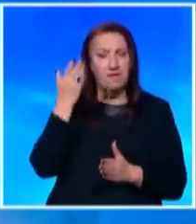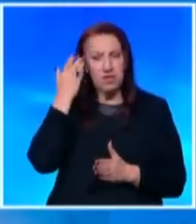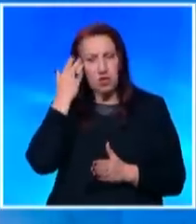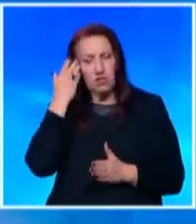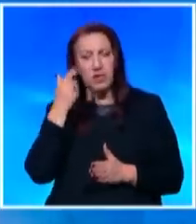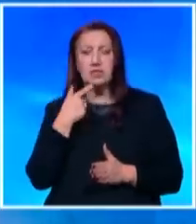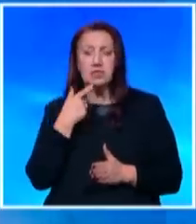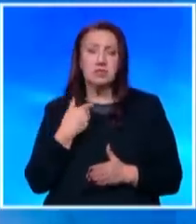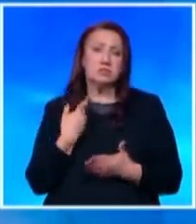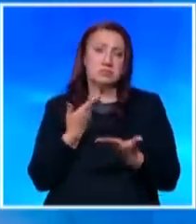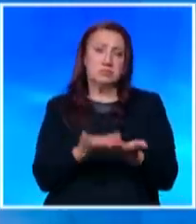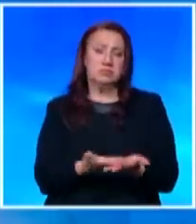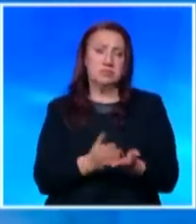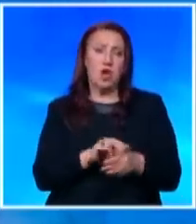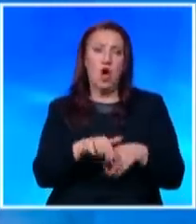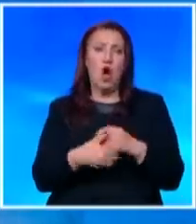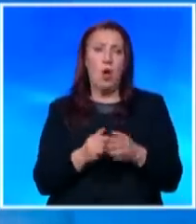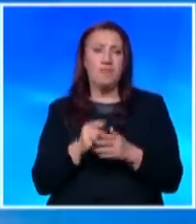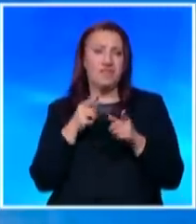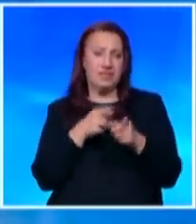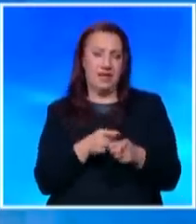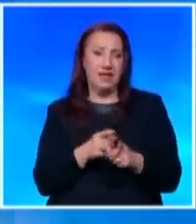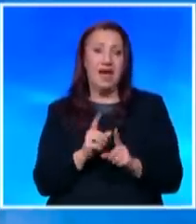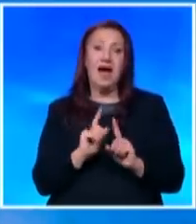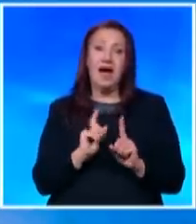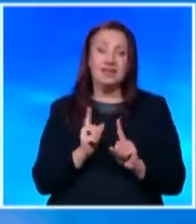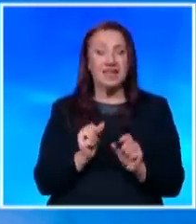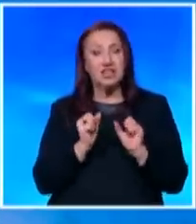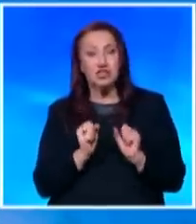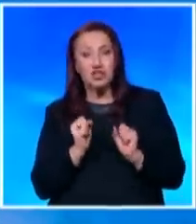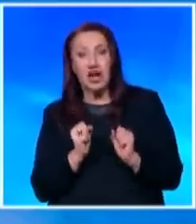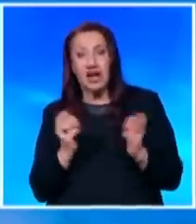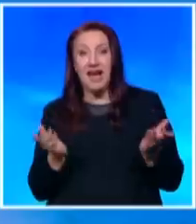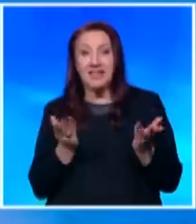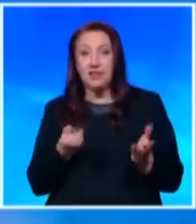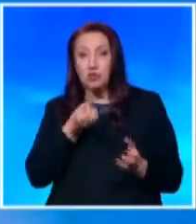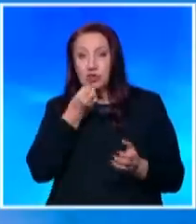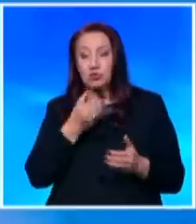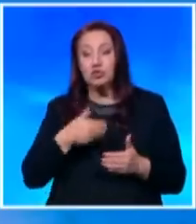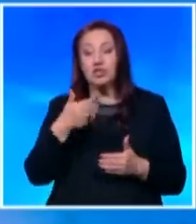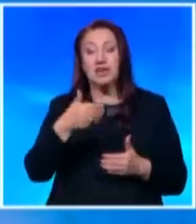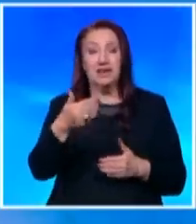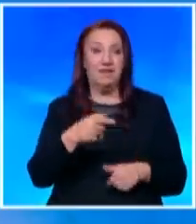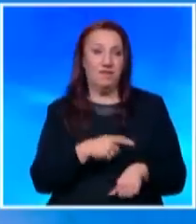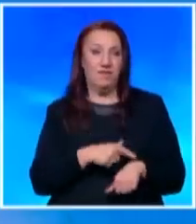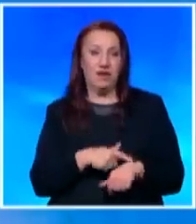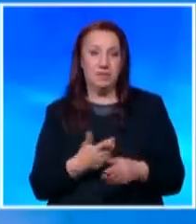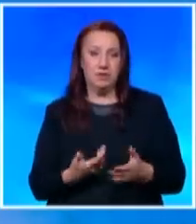имунитети, а не да са чакали нещо да се случи напред във времето. Абсурдно е,